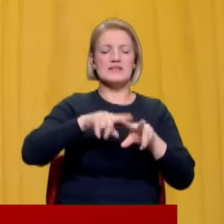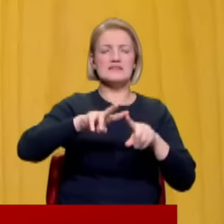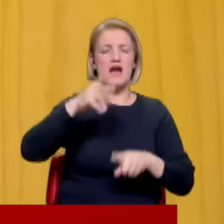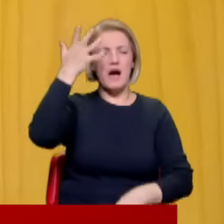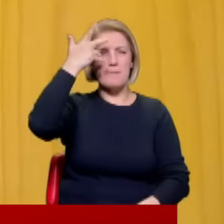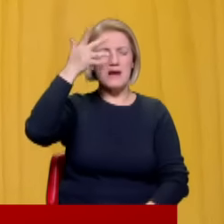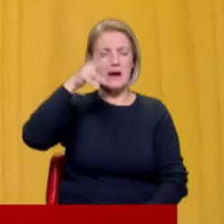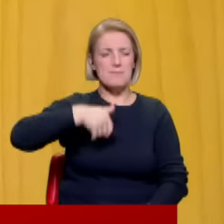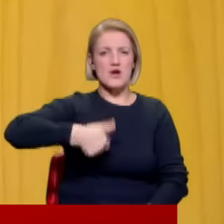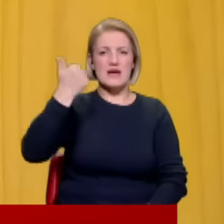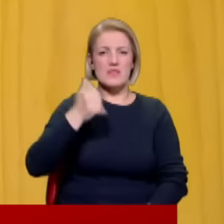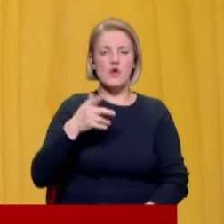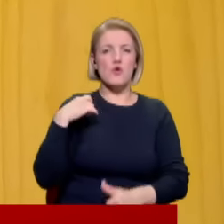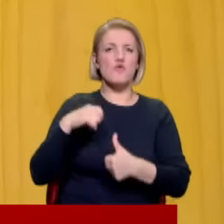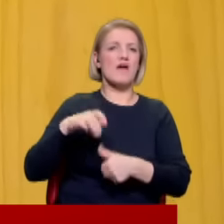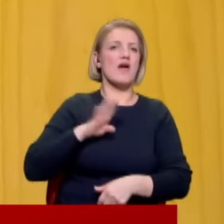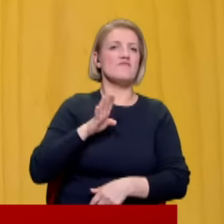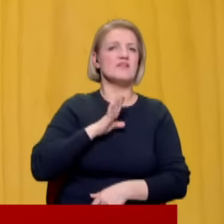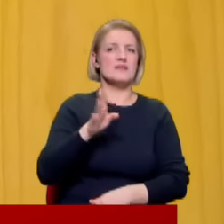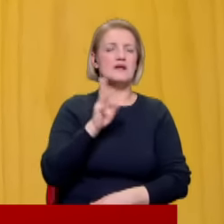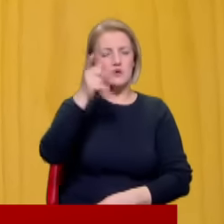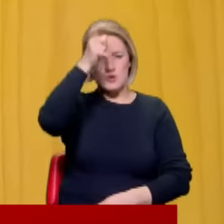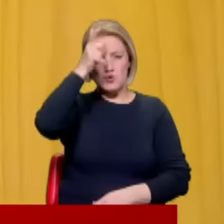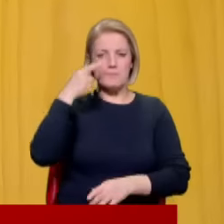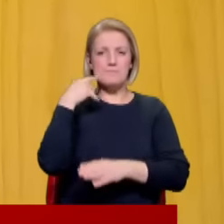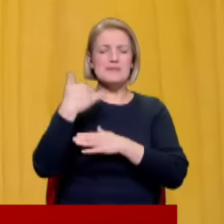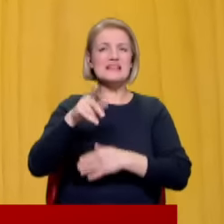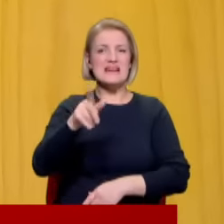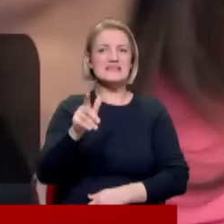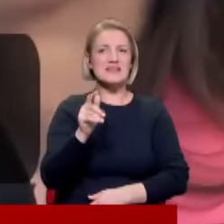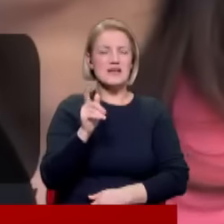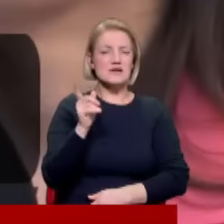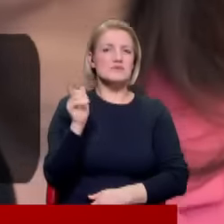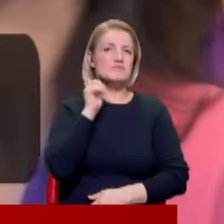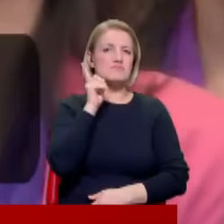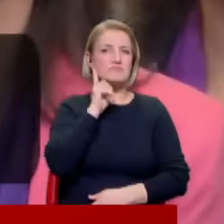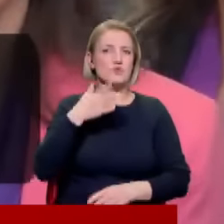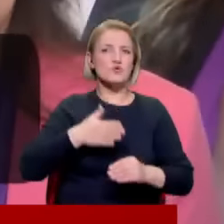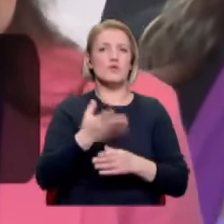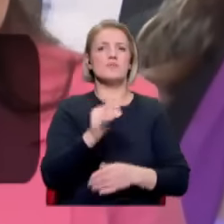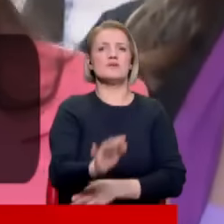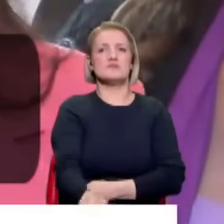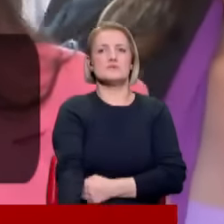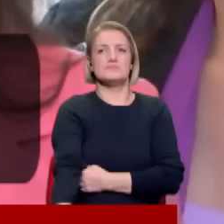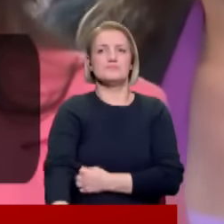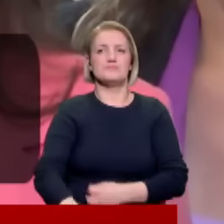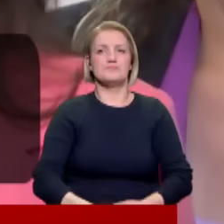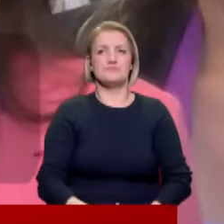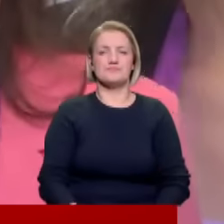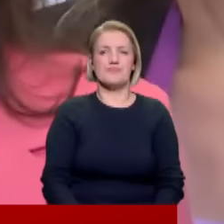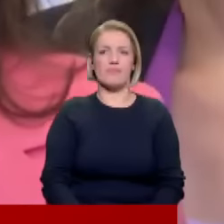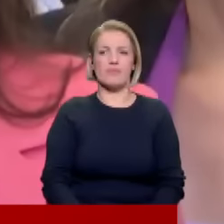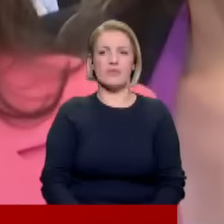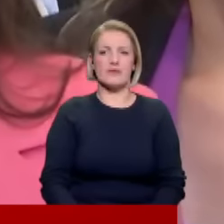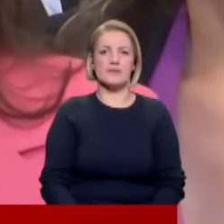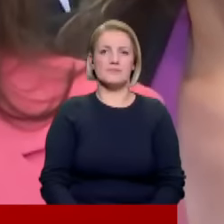evlatlarına Türk milletinin asil evlatlarını kurban edemeyiz. İmralı devreye girdi de Kandil'den beklenen yanıt alınamadı mı?